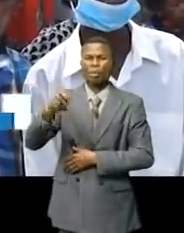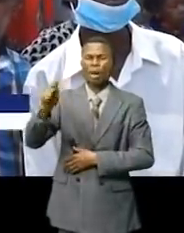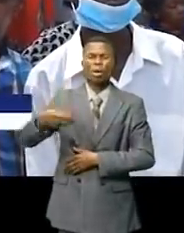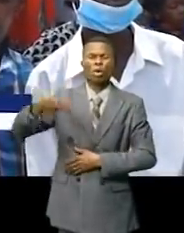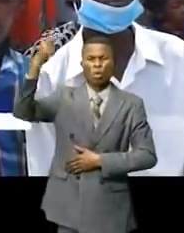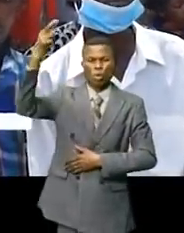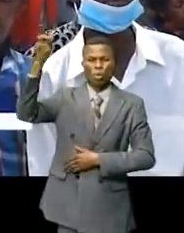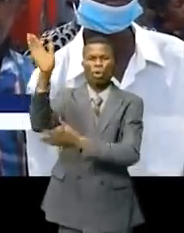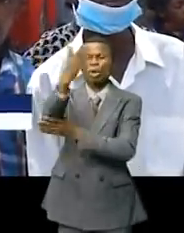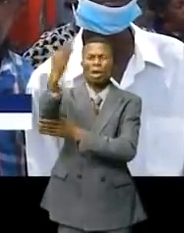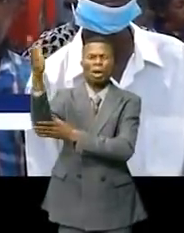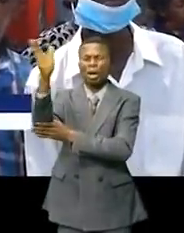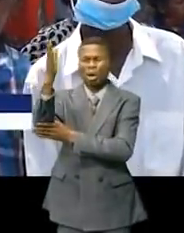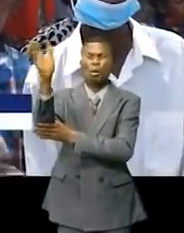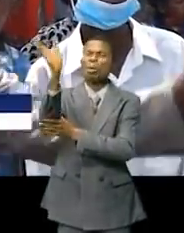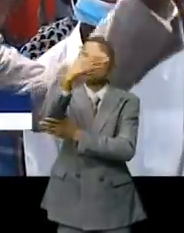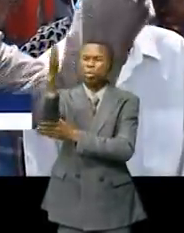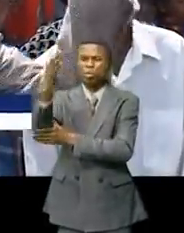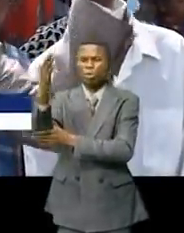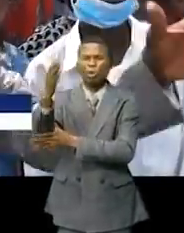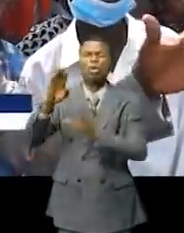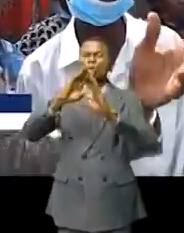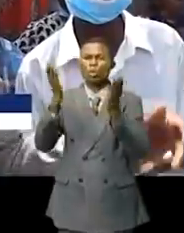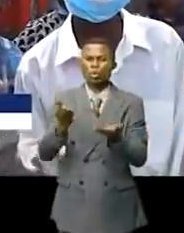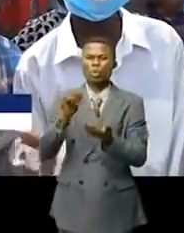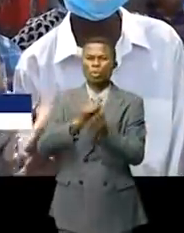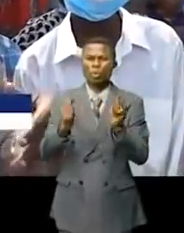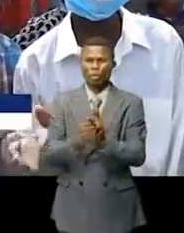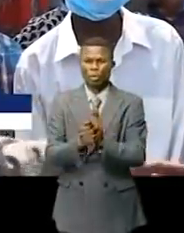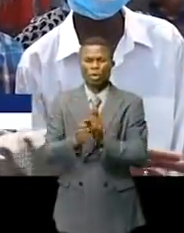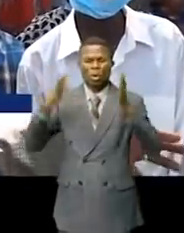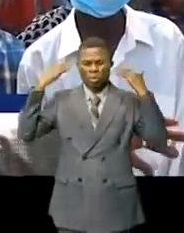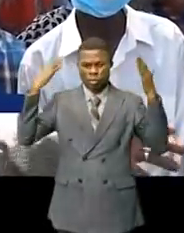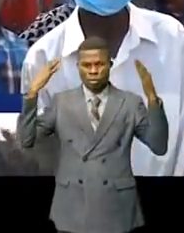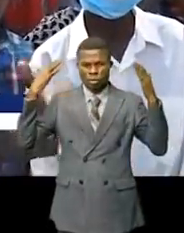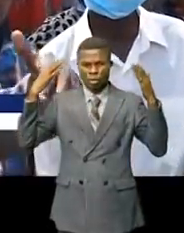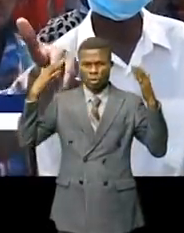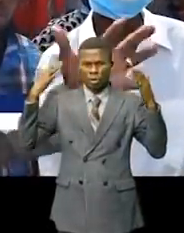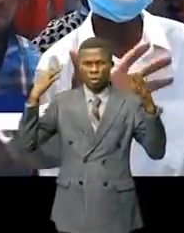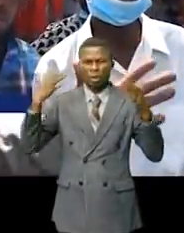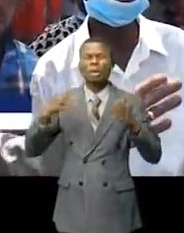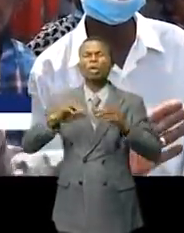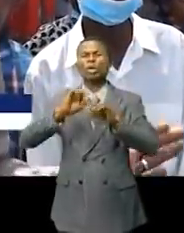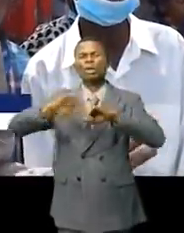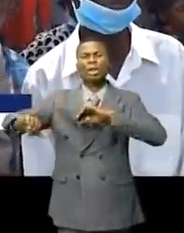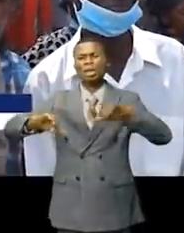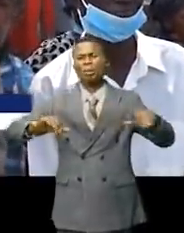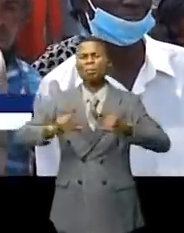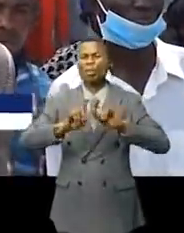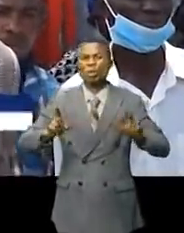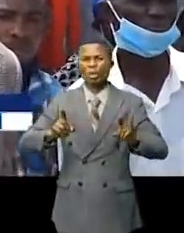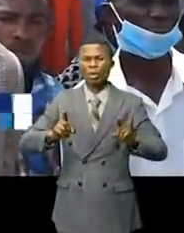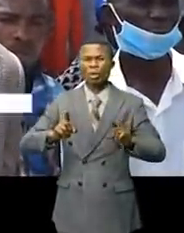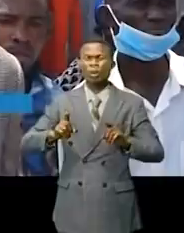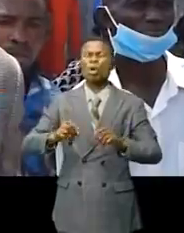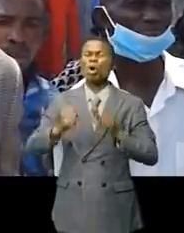sel drapeau continue à flotter peu importe les situations des égarés mais l'ossature